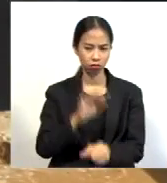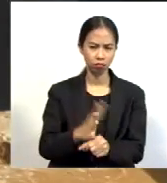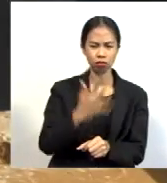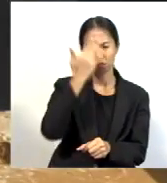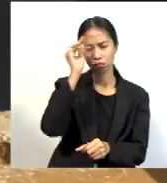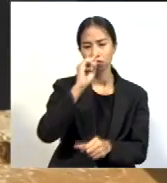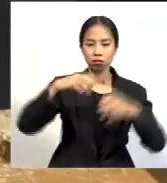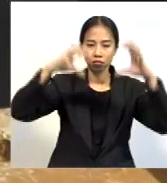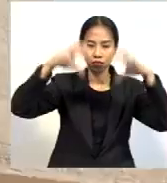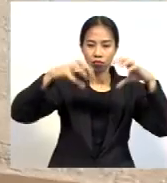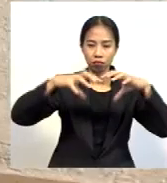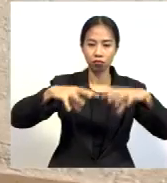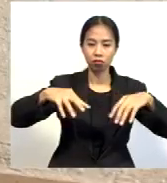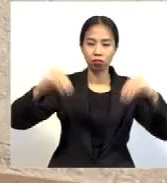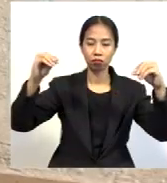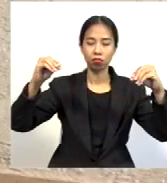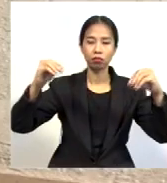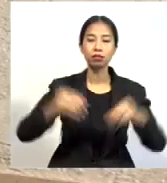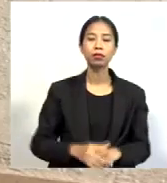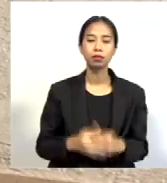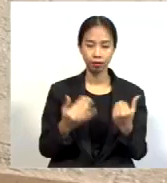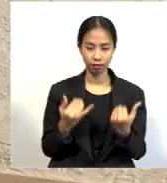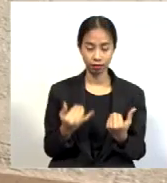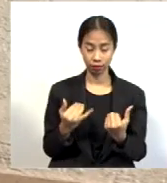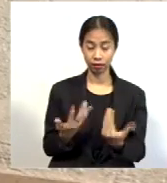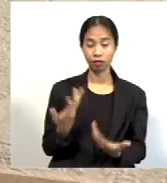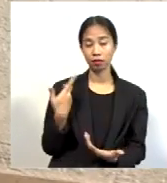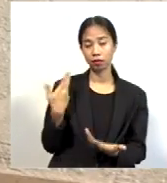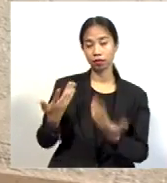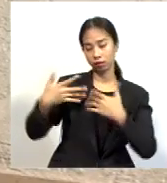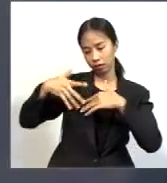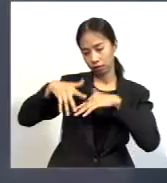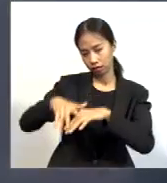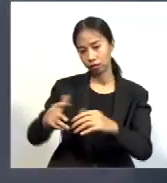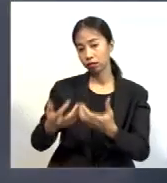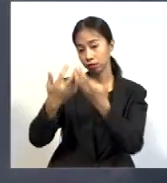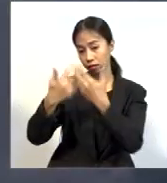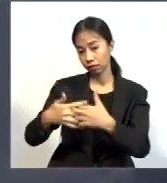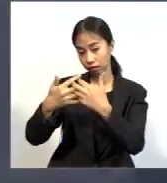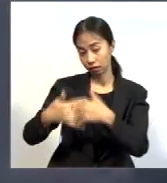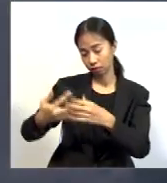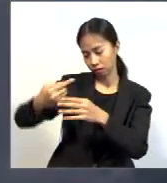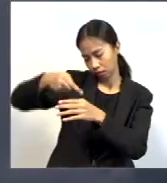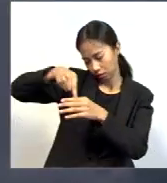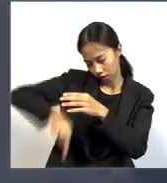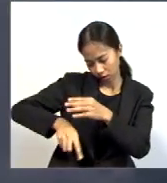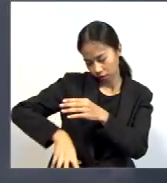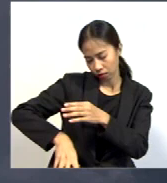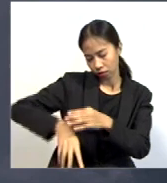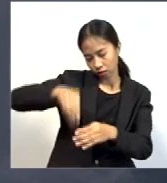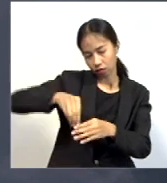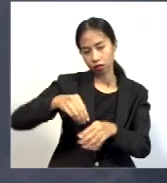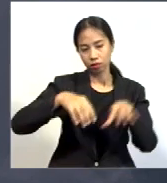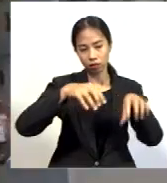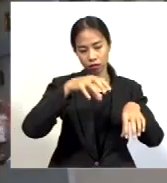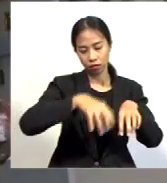งช่วงสำนักงานสาธารณสุขจังหวัดได้ประสานหน่วยงานในพื้นที่นำเครื่องจักรเข้าขุดเจาะบ่อบาดาลจำนวน4บ่อส่วน